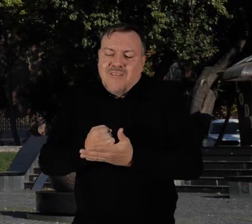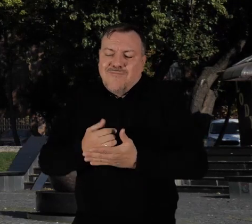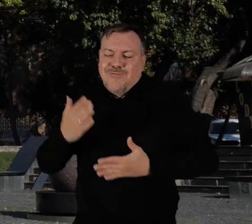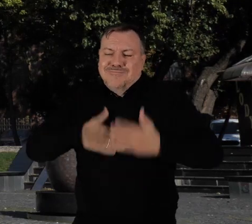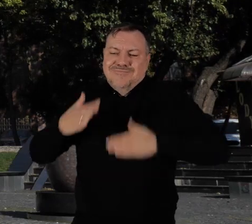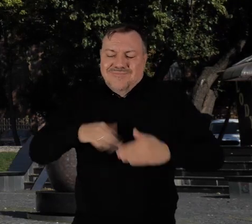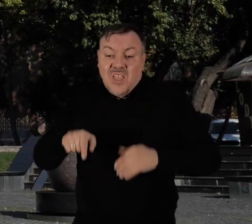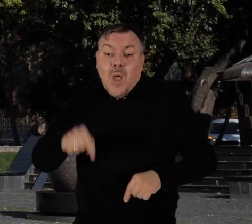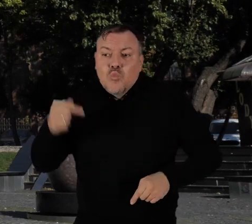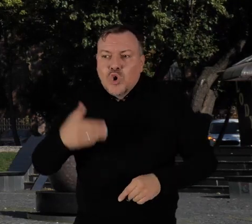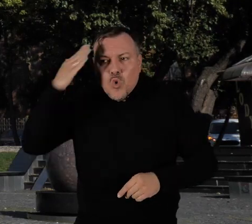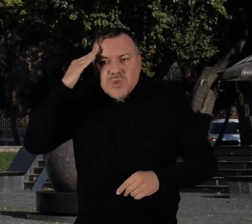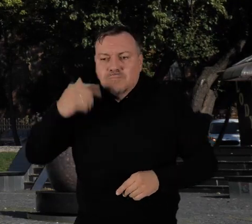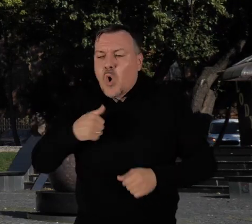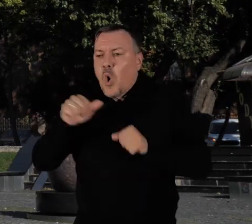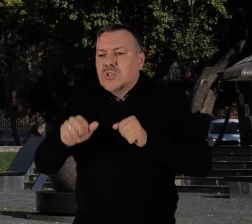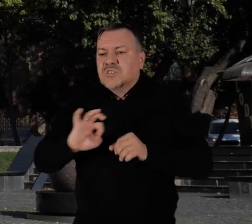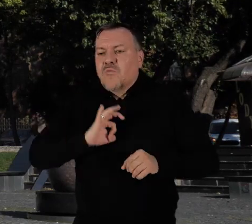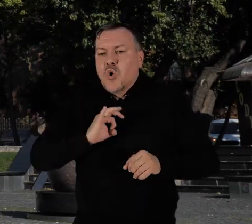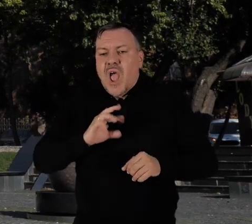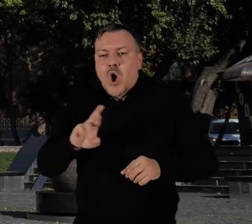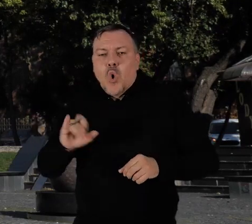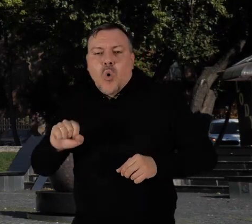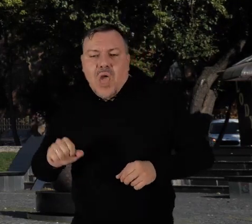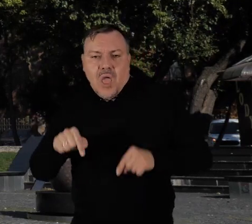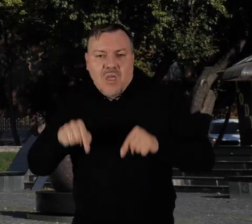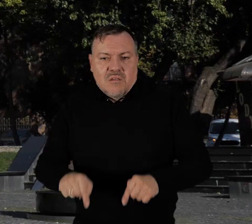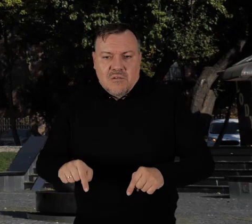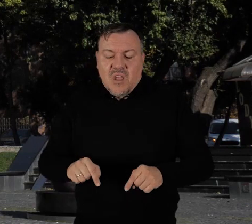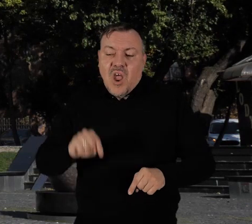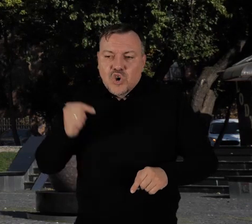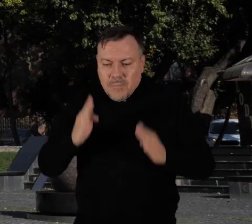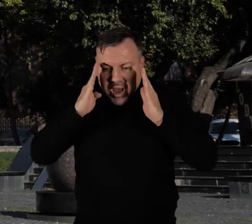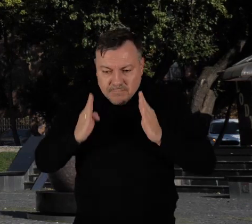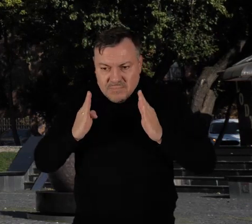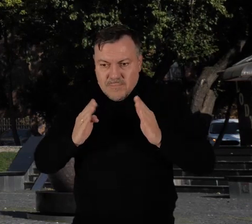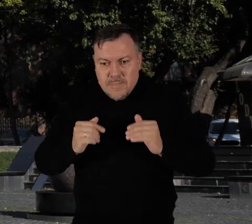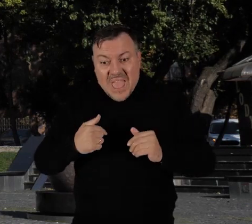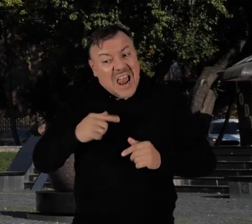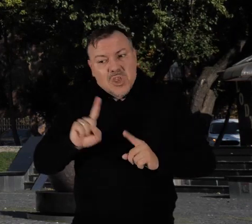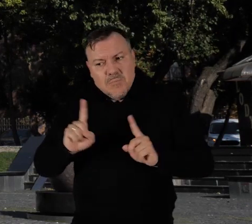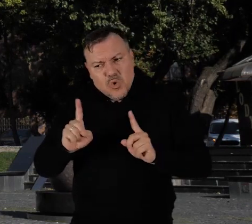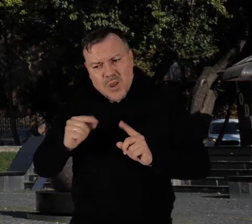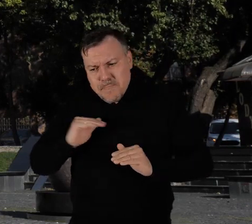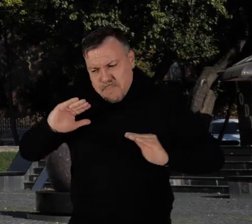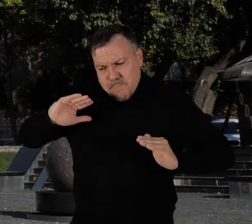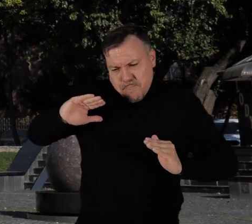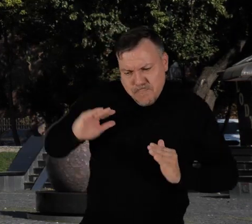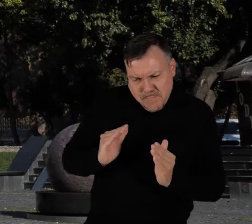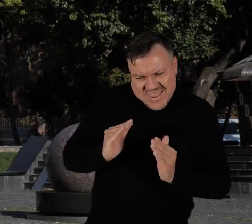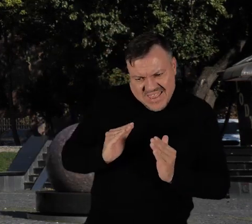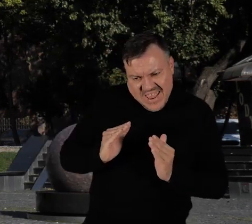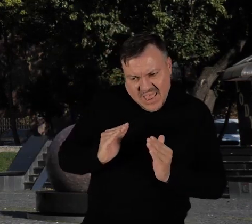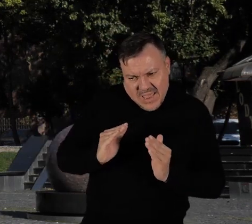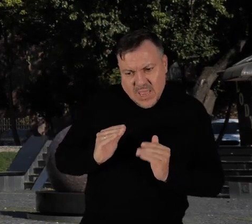dobrze ocenić swoje miejsce i rolę w tym wielkim procesie. Trzeba starać się o obiektywność, ale jeżeli przypiszę sobie mniej, na